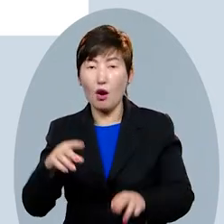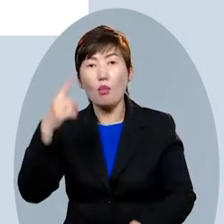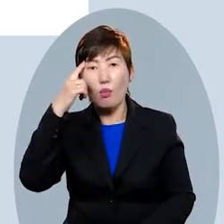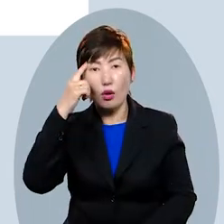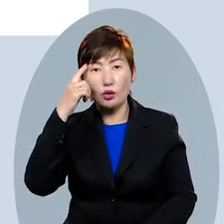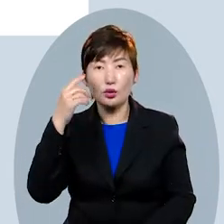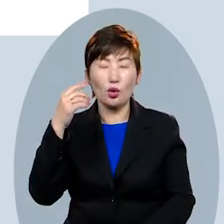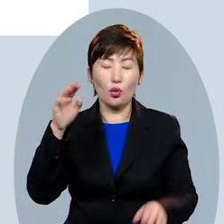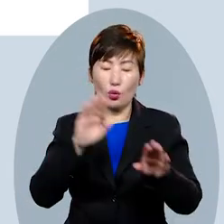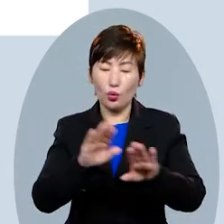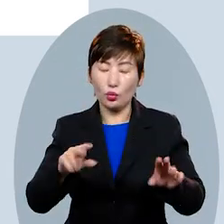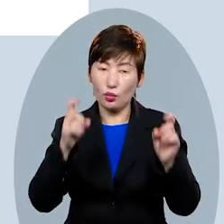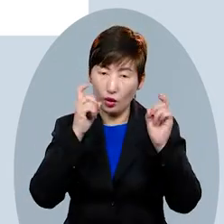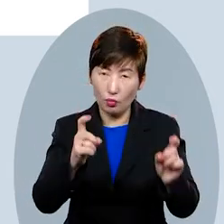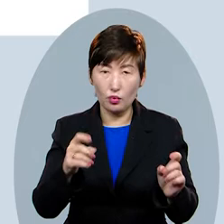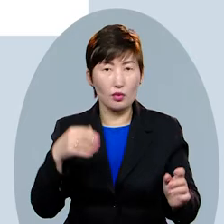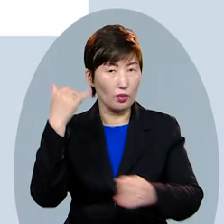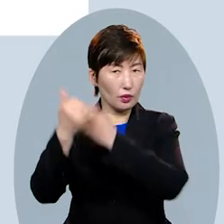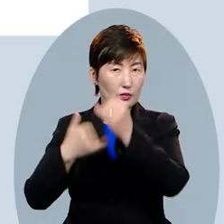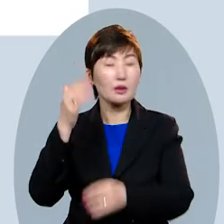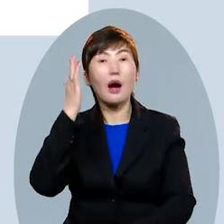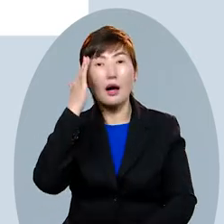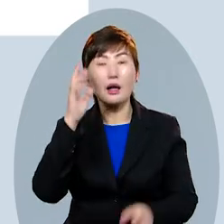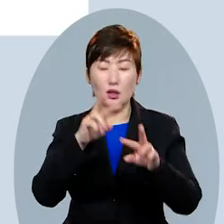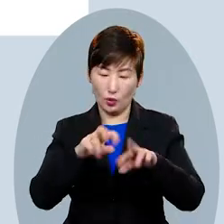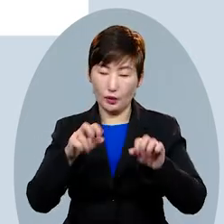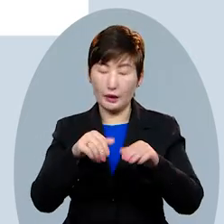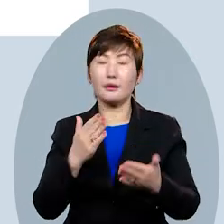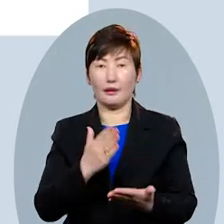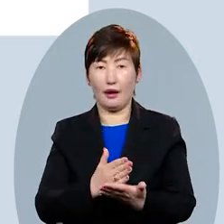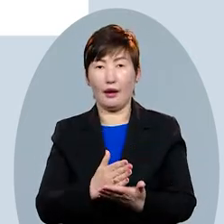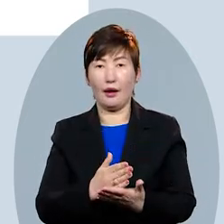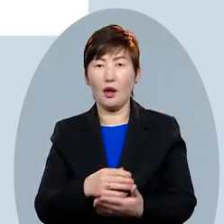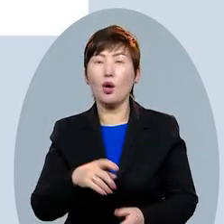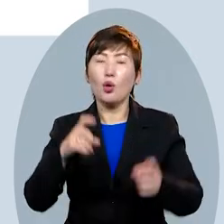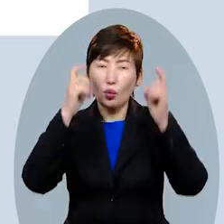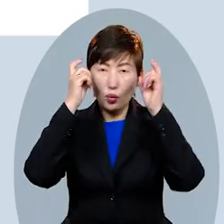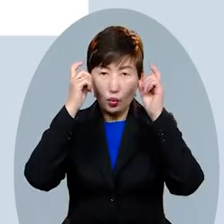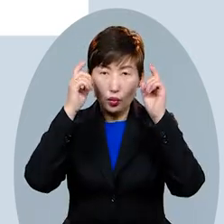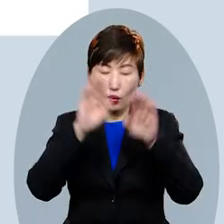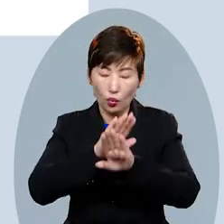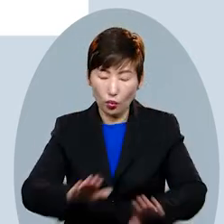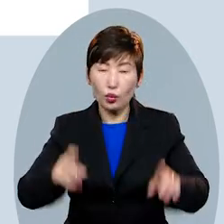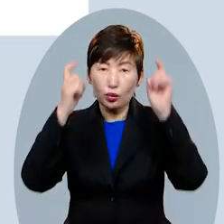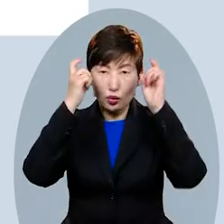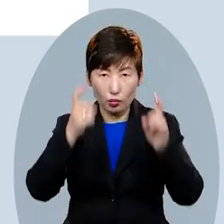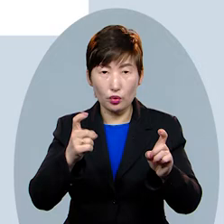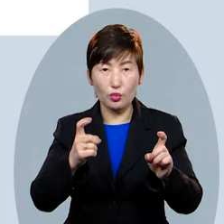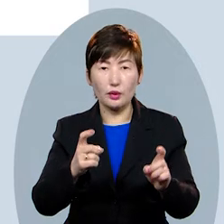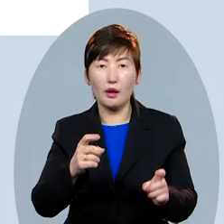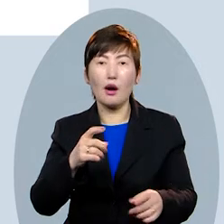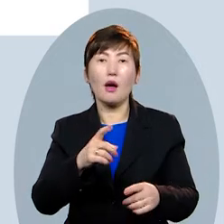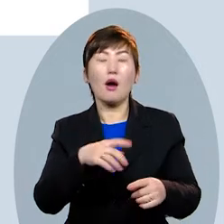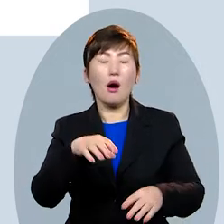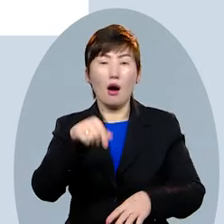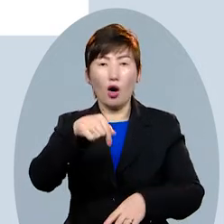хүүхдэд хүмүүжүүлж ирсэн уламжлалт, арга ухаанаас судлах нь. За хүүхэд хүмүүжүүлэх орчин үеийн эерэг